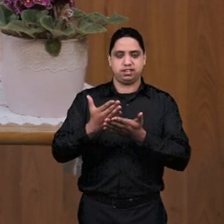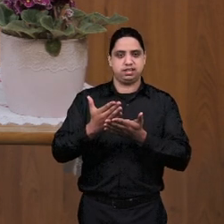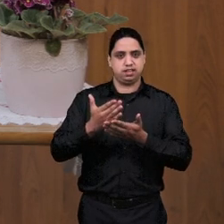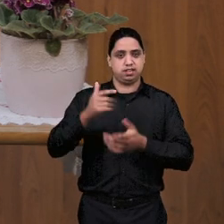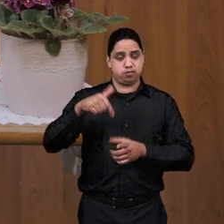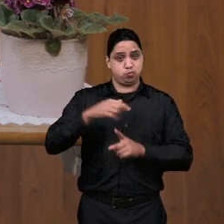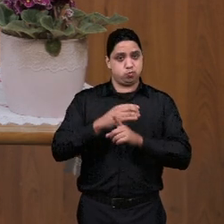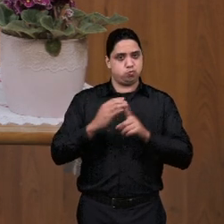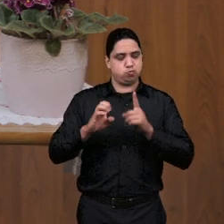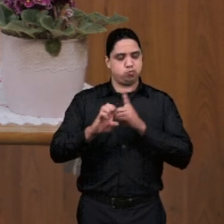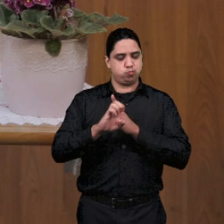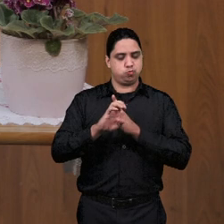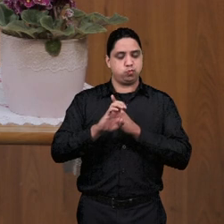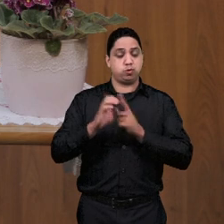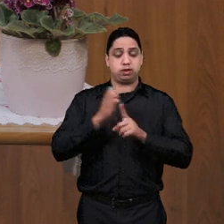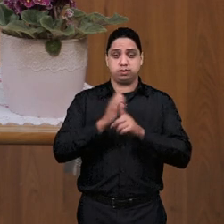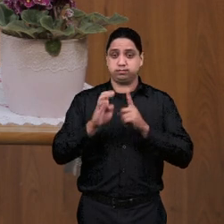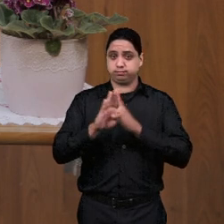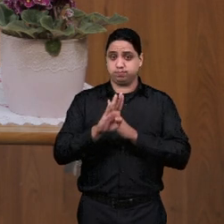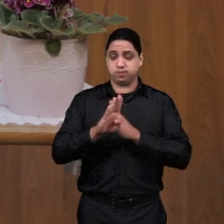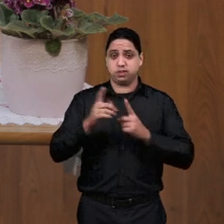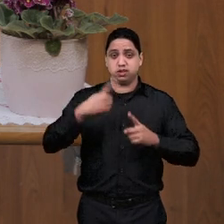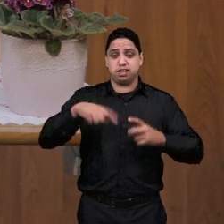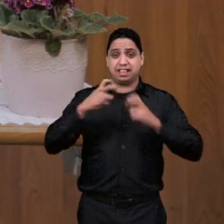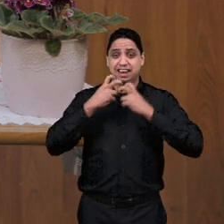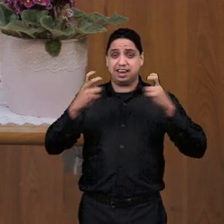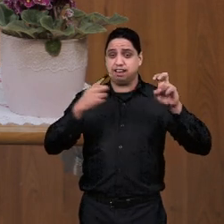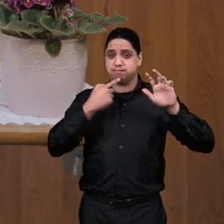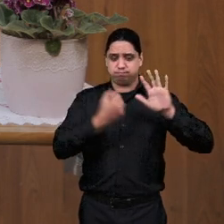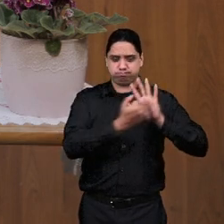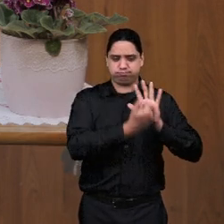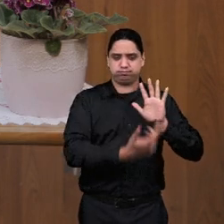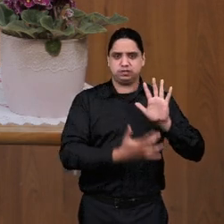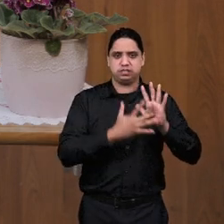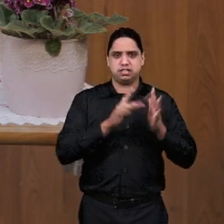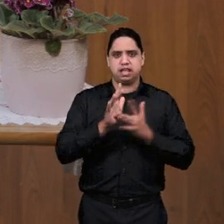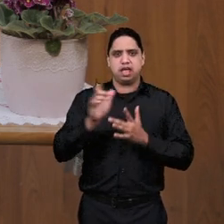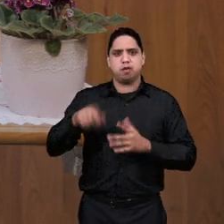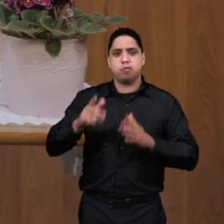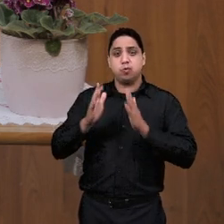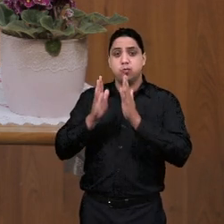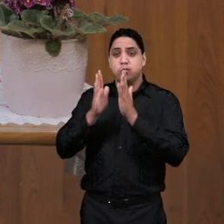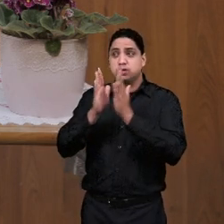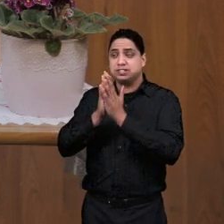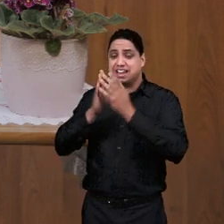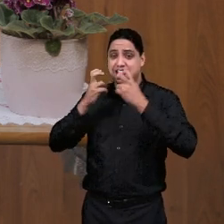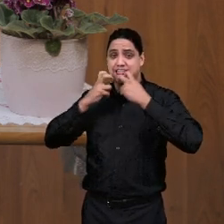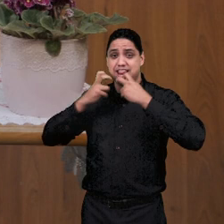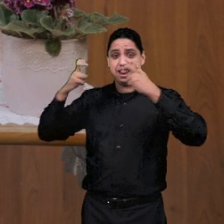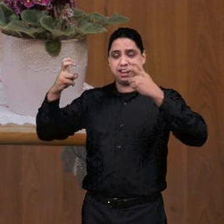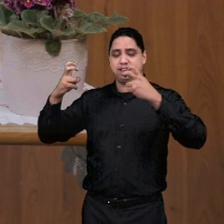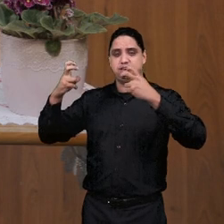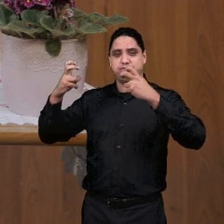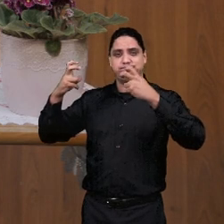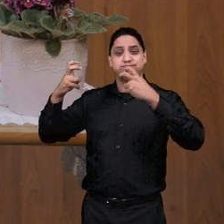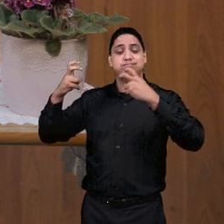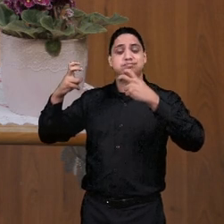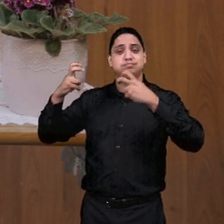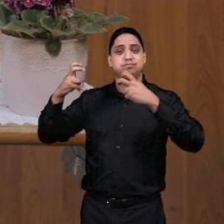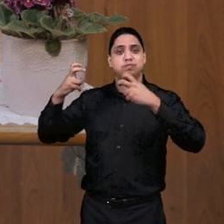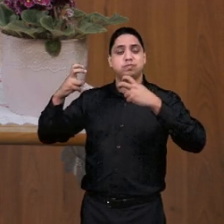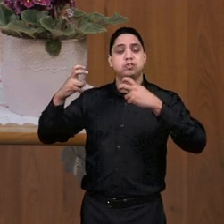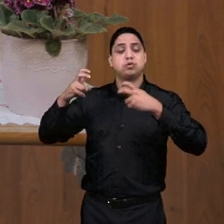cette période. Nous allons prier par le sang de Jésus. Une prière d'invocation, c'est une prière qui